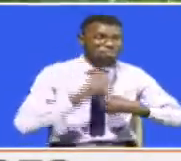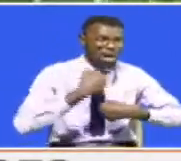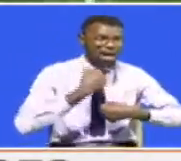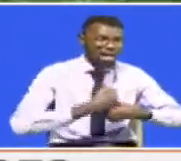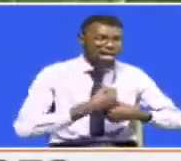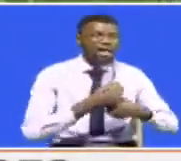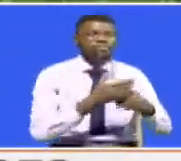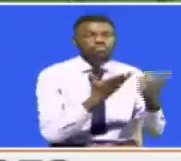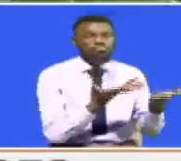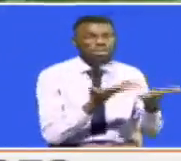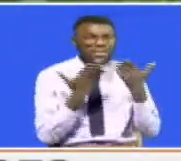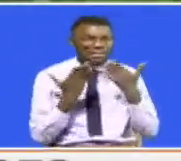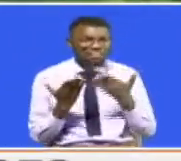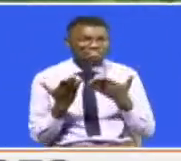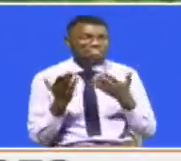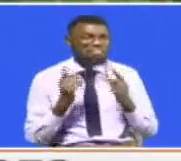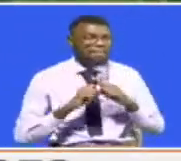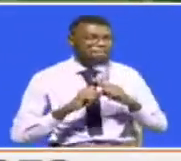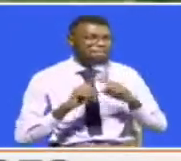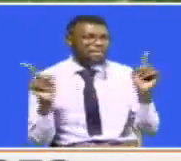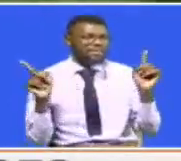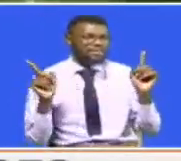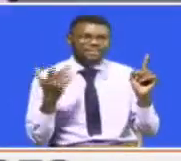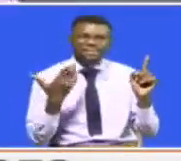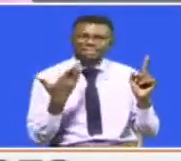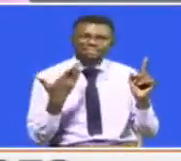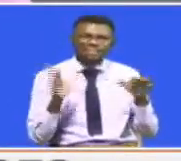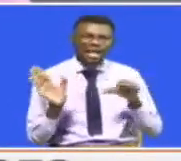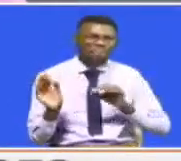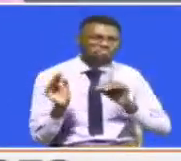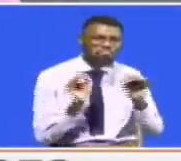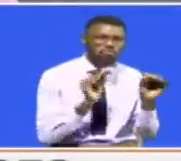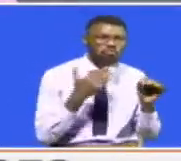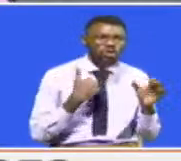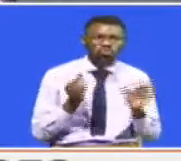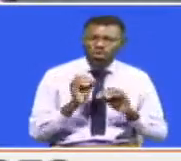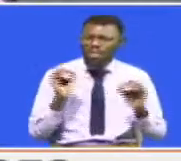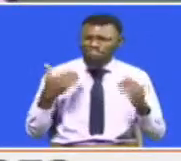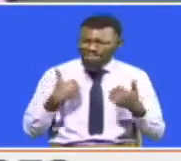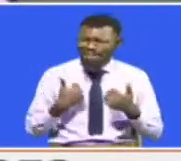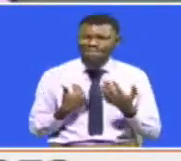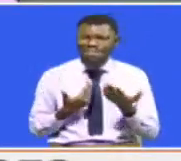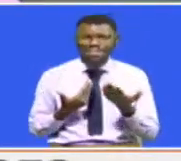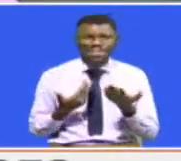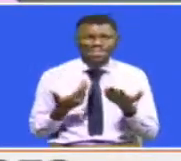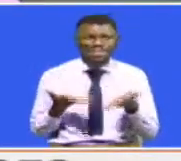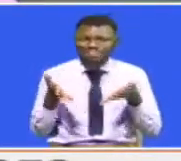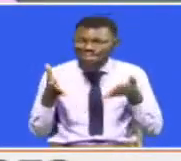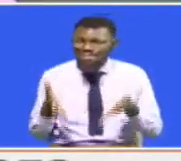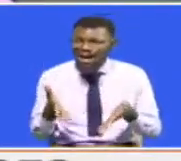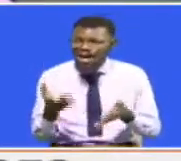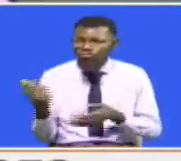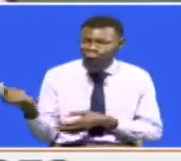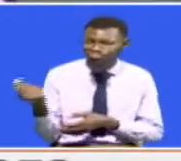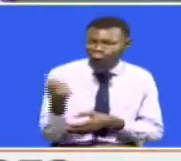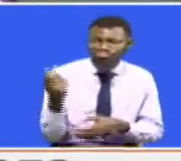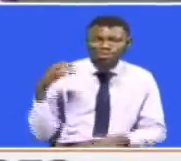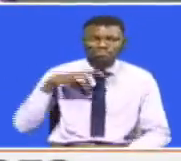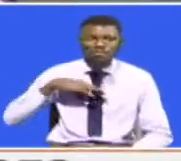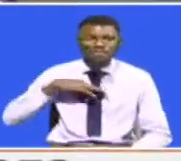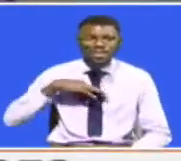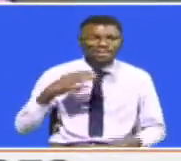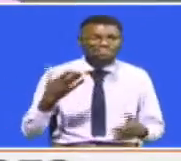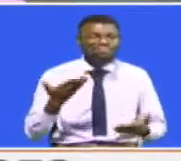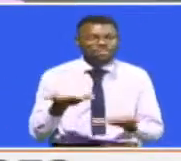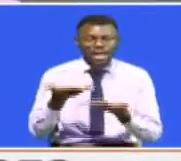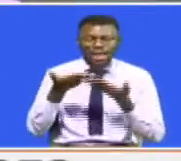it be necessary, they have laid their irreducible minimums. Nimezoea kukula kwa hii dhahabu. Hii kidogo kidogo inanifaa sana.